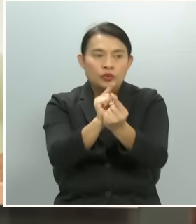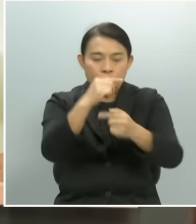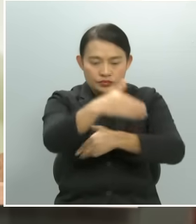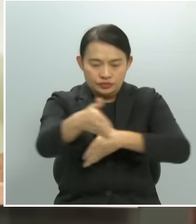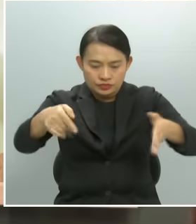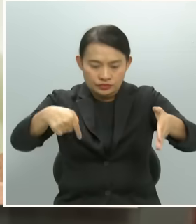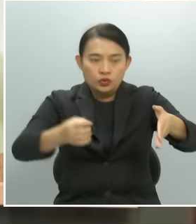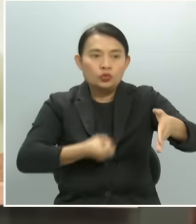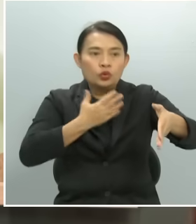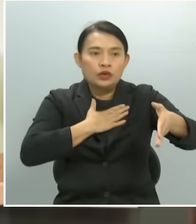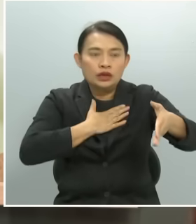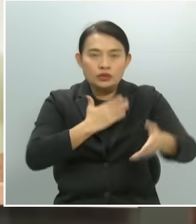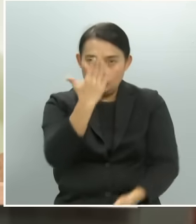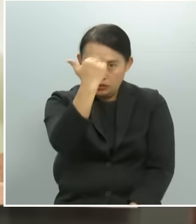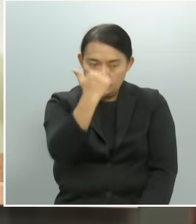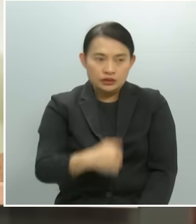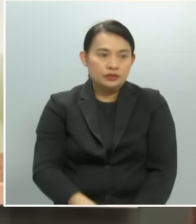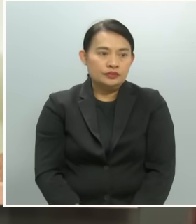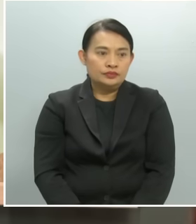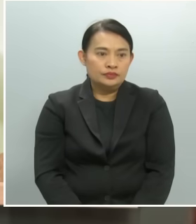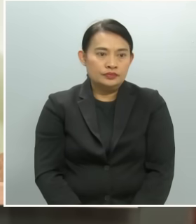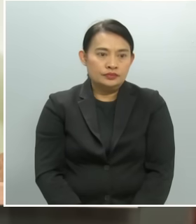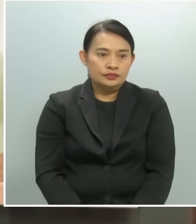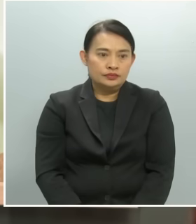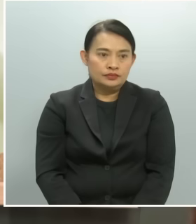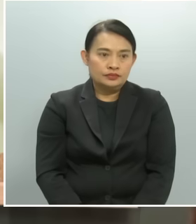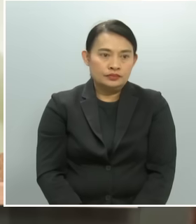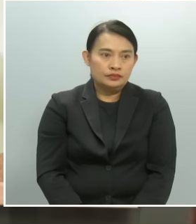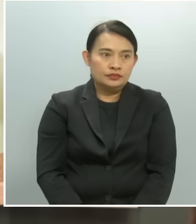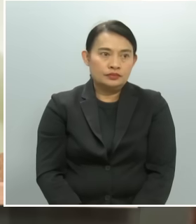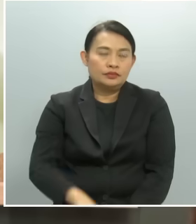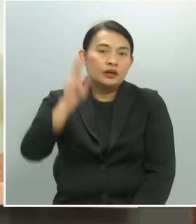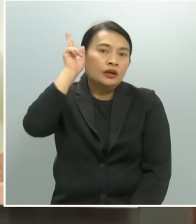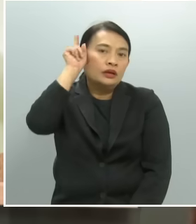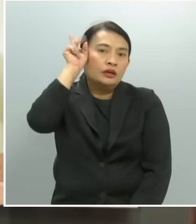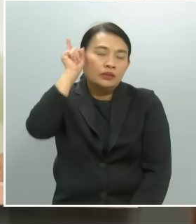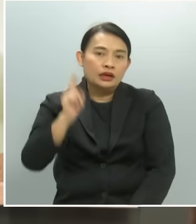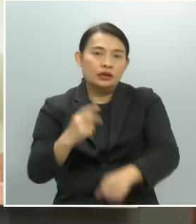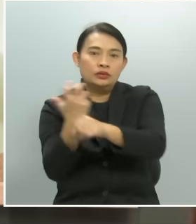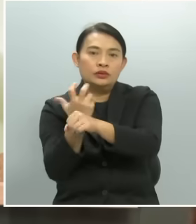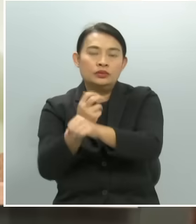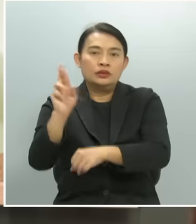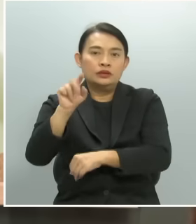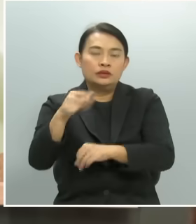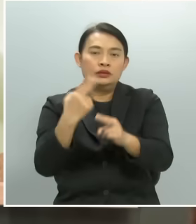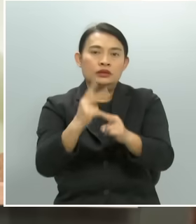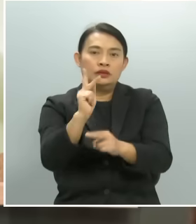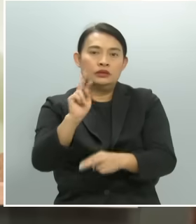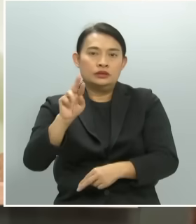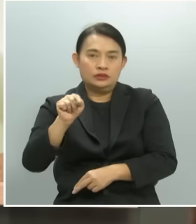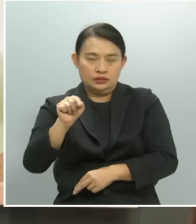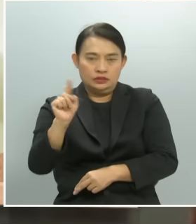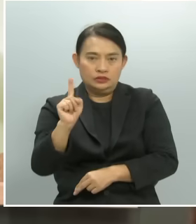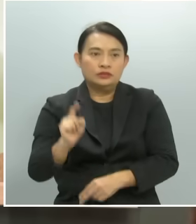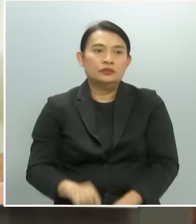มันเกิดอะไรขึ้นเรื่องนี้คุณผู้ชมครับทางทีมข่าวเที่ยงวันทันเหตุการณ์ครับโดยคุณกรสิทธิกรปากกำนนท์